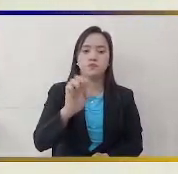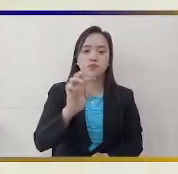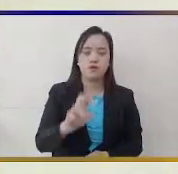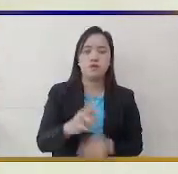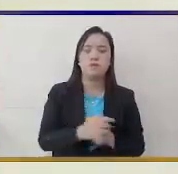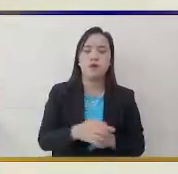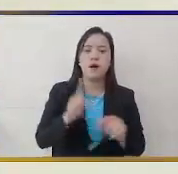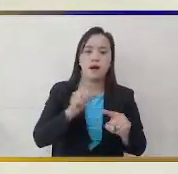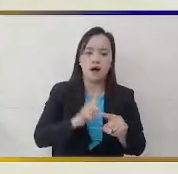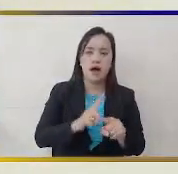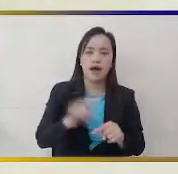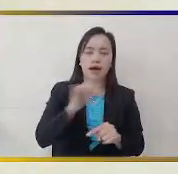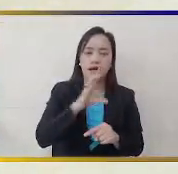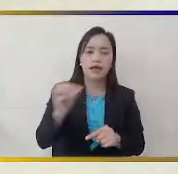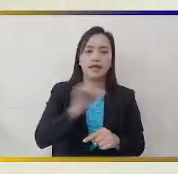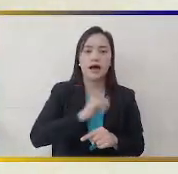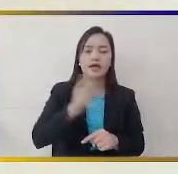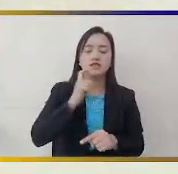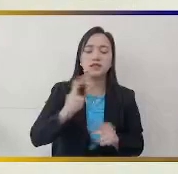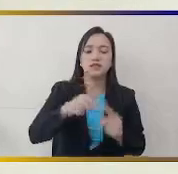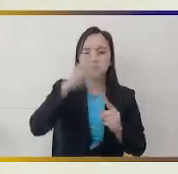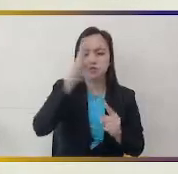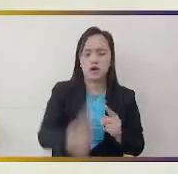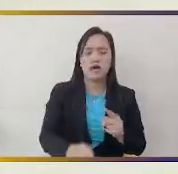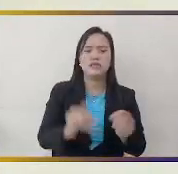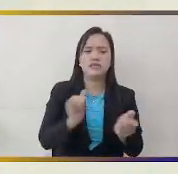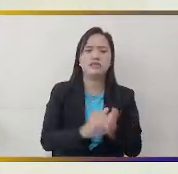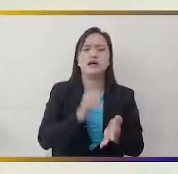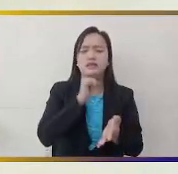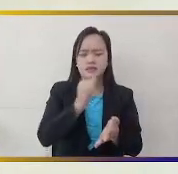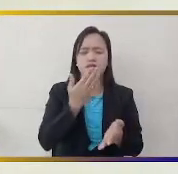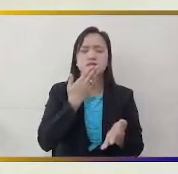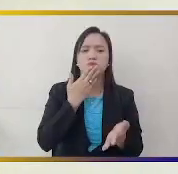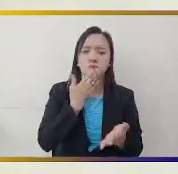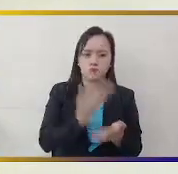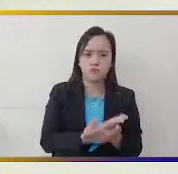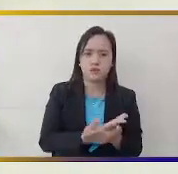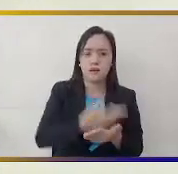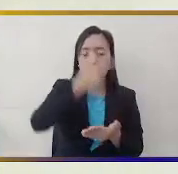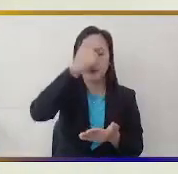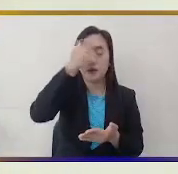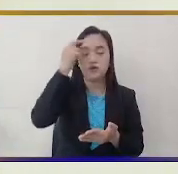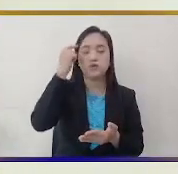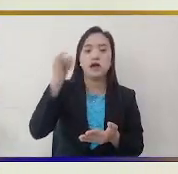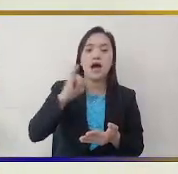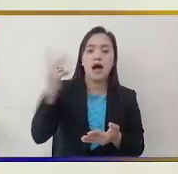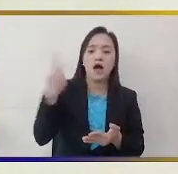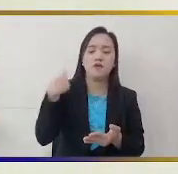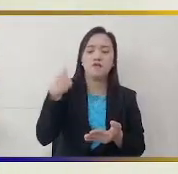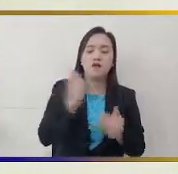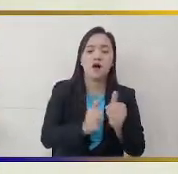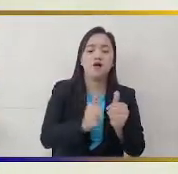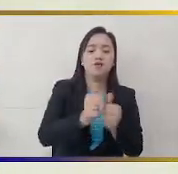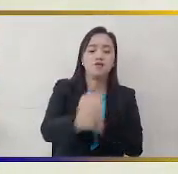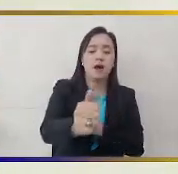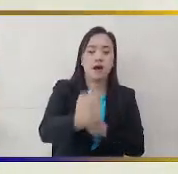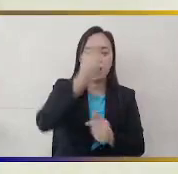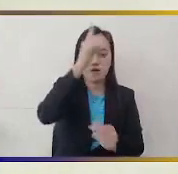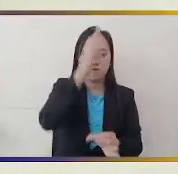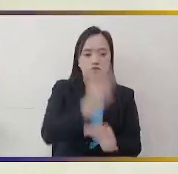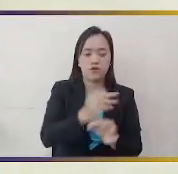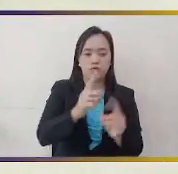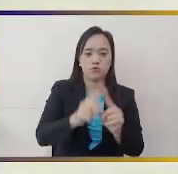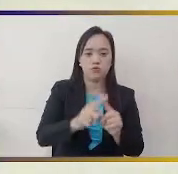maganda mm dahil alam ko naman na ito'y pinanalangin ko nalalayo na ako sa aking pananampalataya at sa